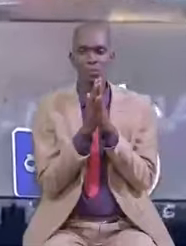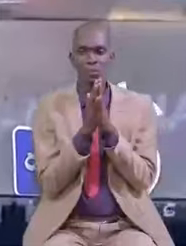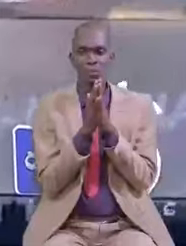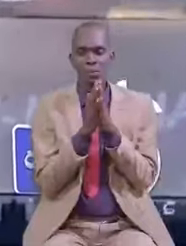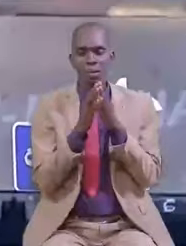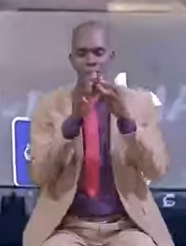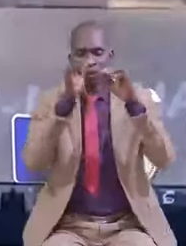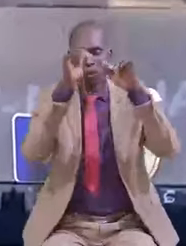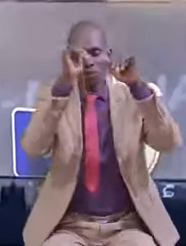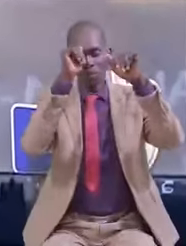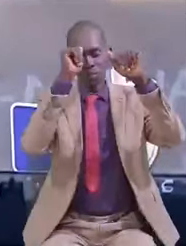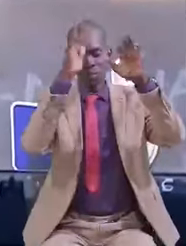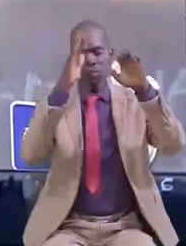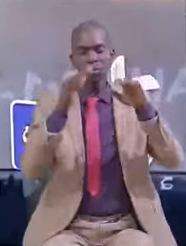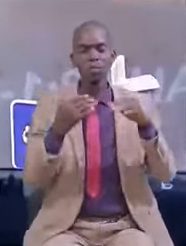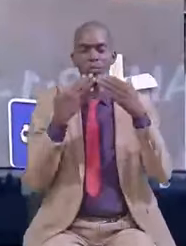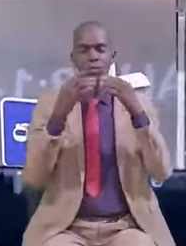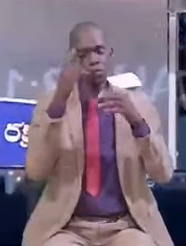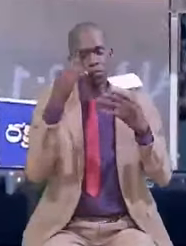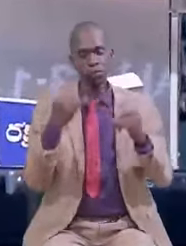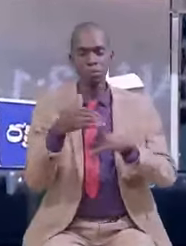Père Céleste, nous te remercions ce soir.